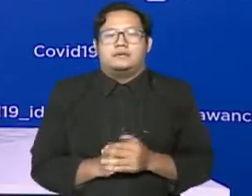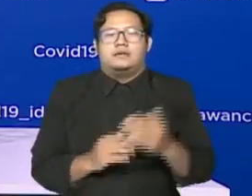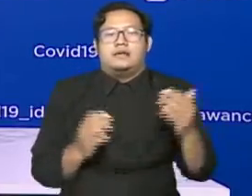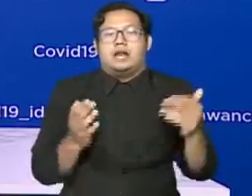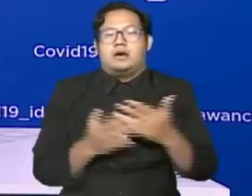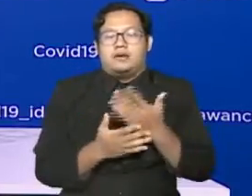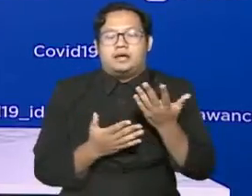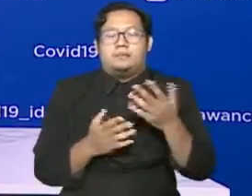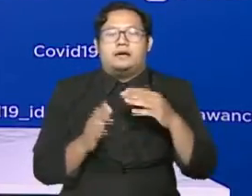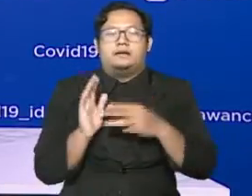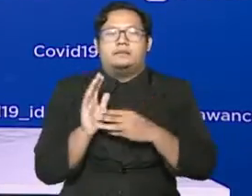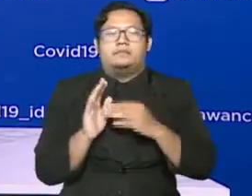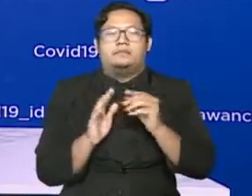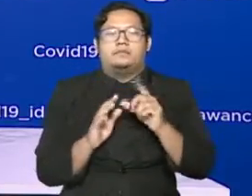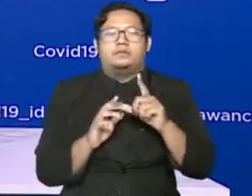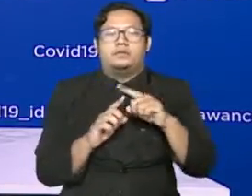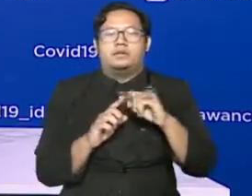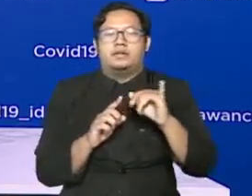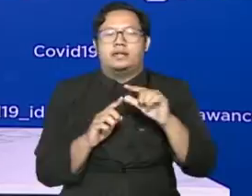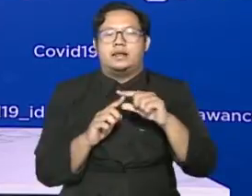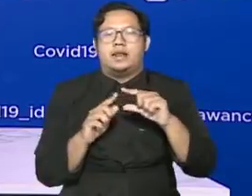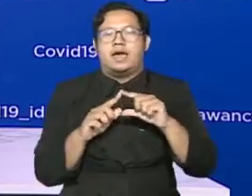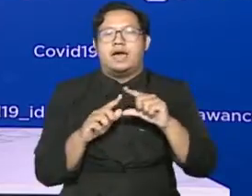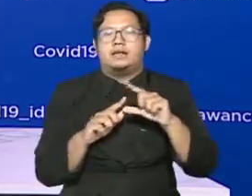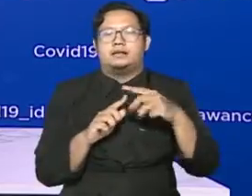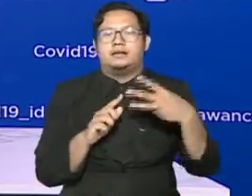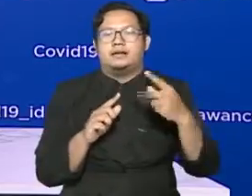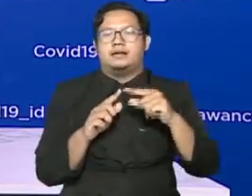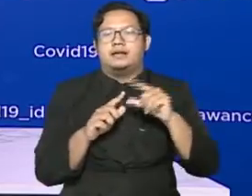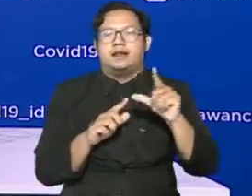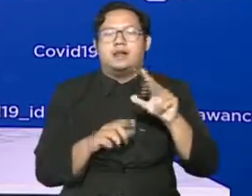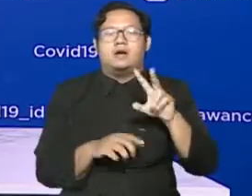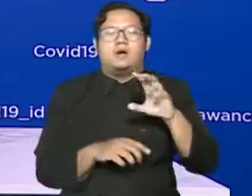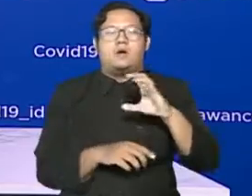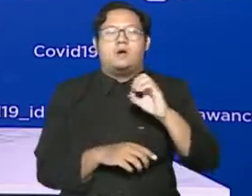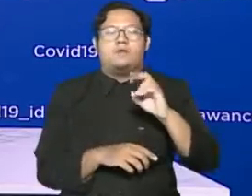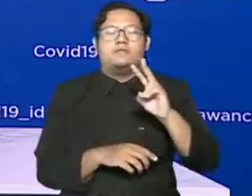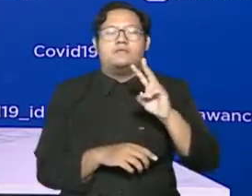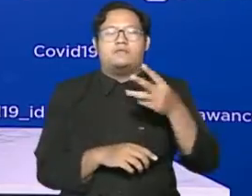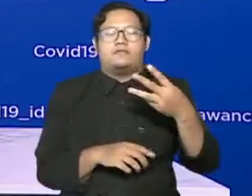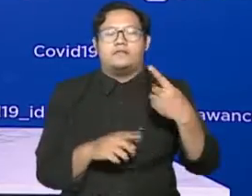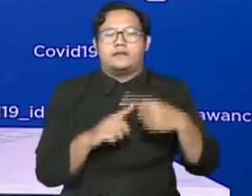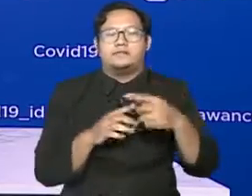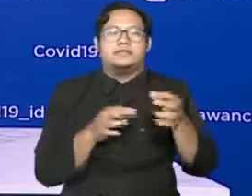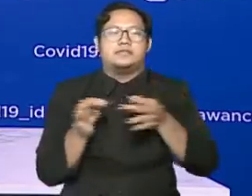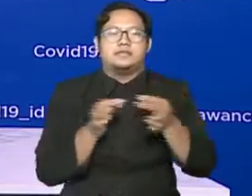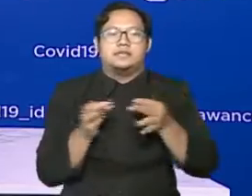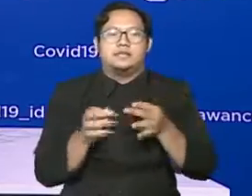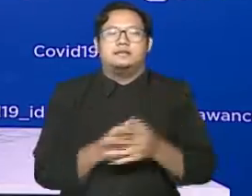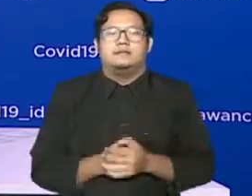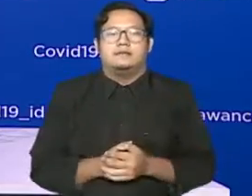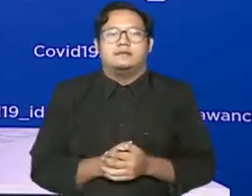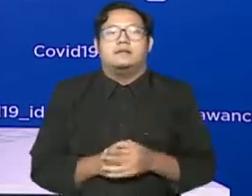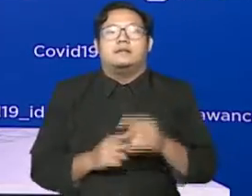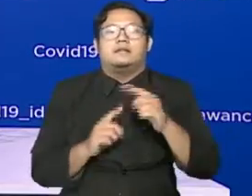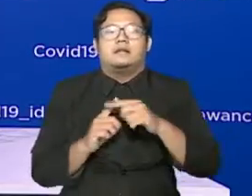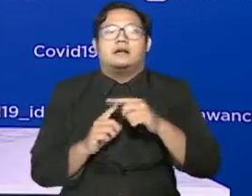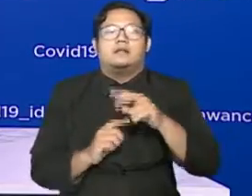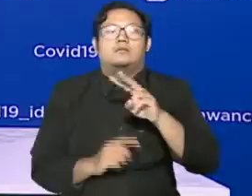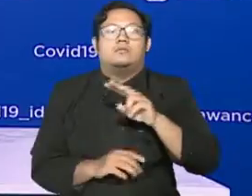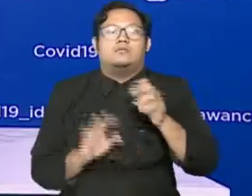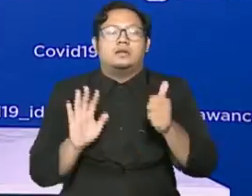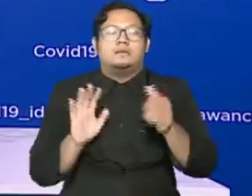multilateral coffex versi Lite Selain itu pada tanggal 26 okt 2021